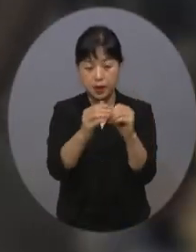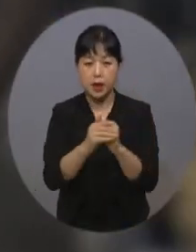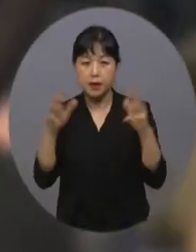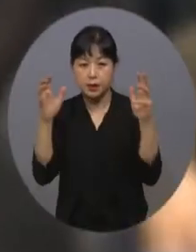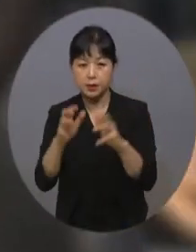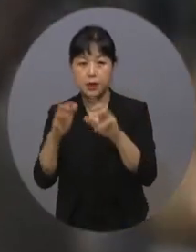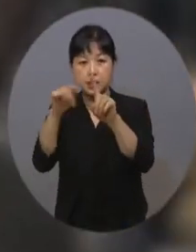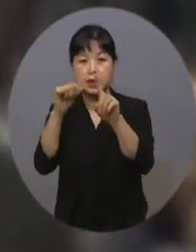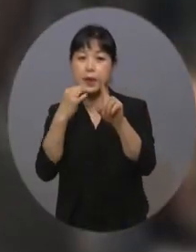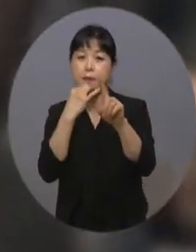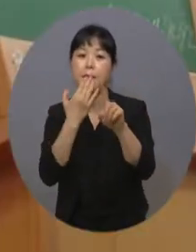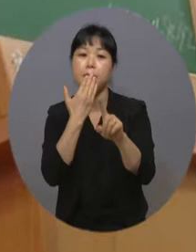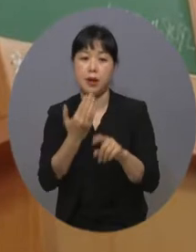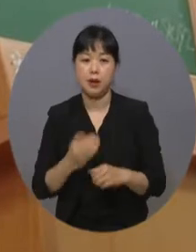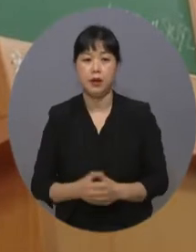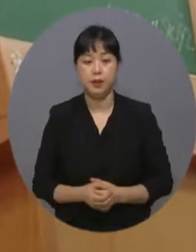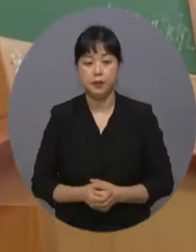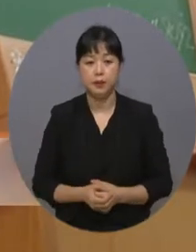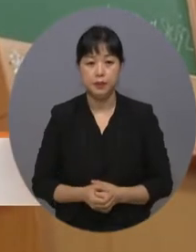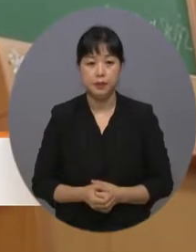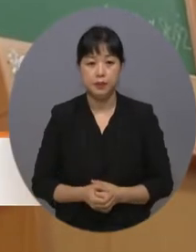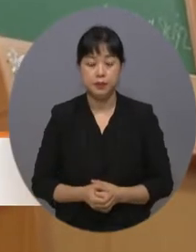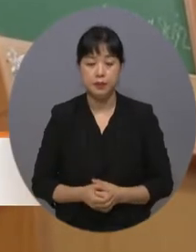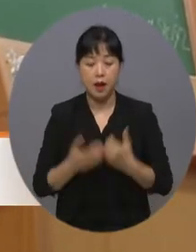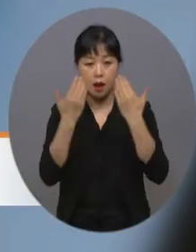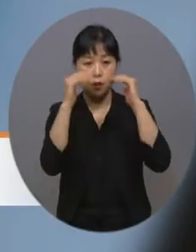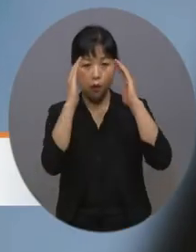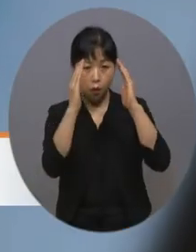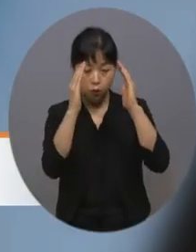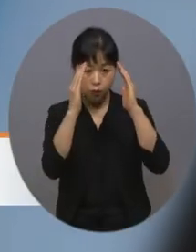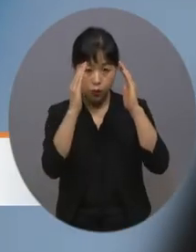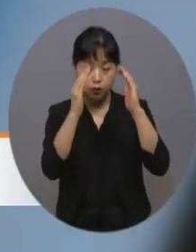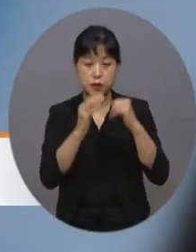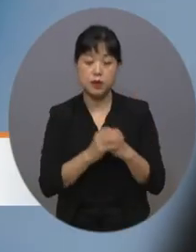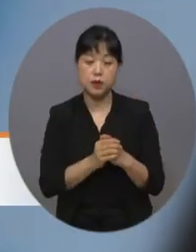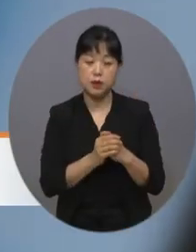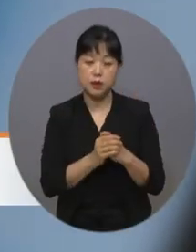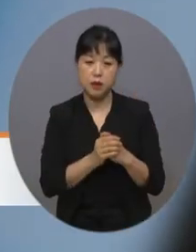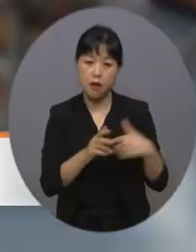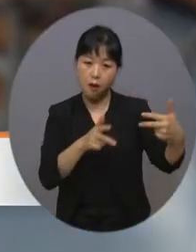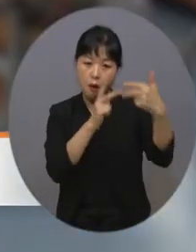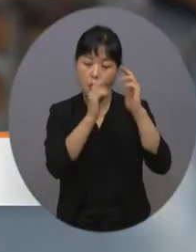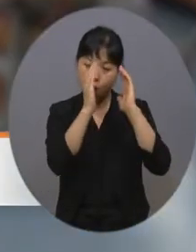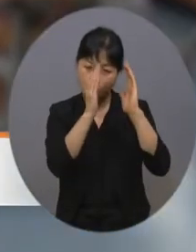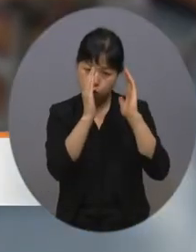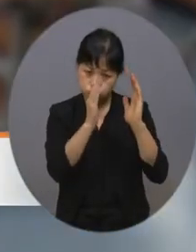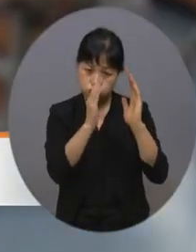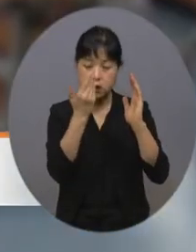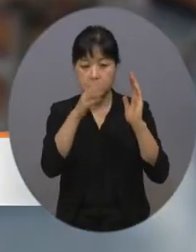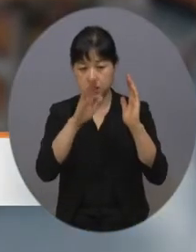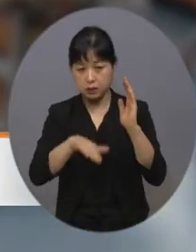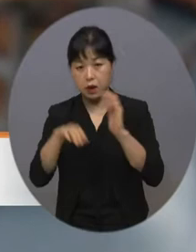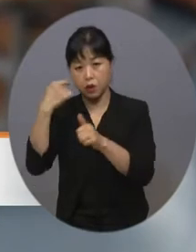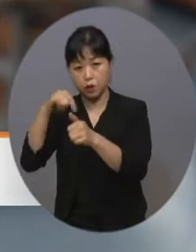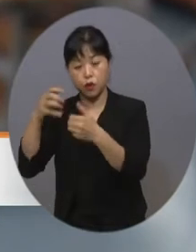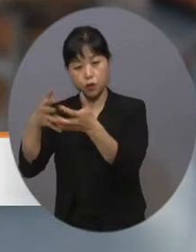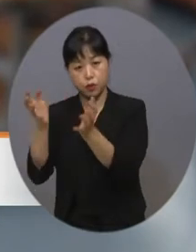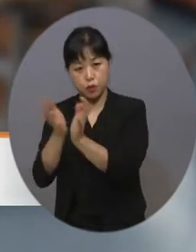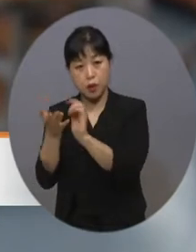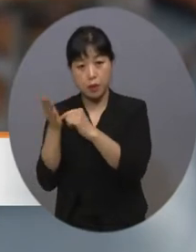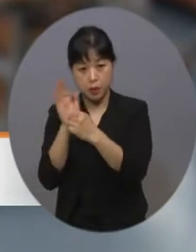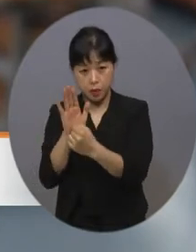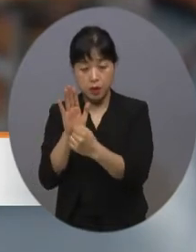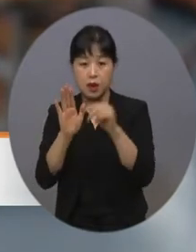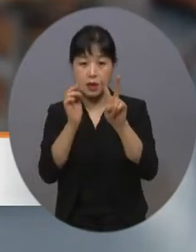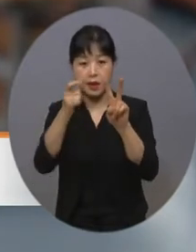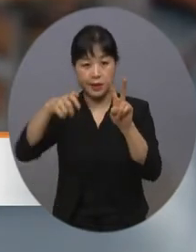외에는 허용되지 않습니다. 학교 수업은 원격 수업이 원칙이지만 교육부는 최근 발표한 2학기